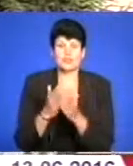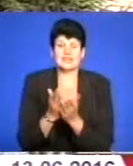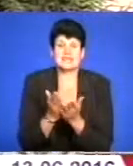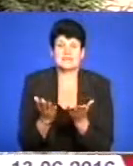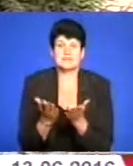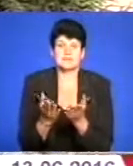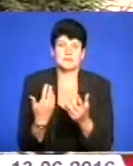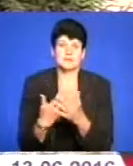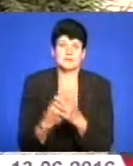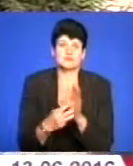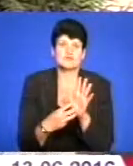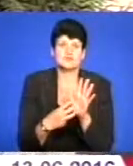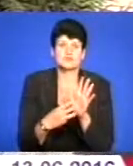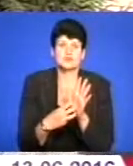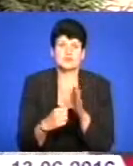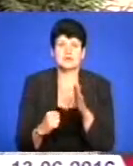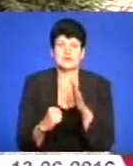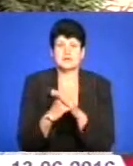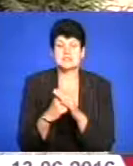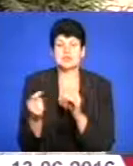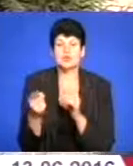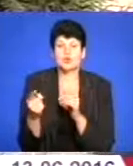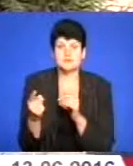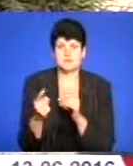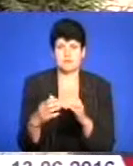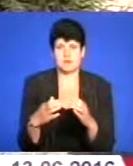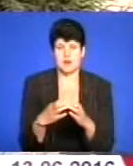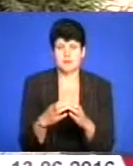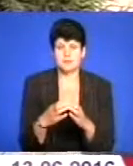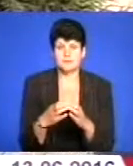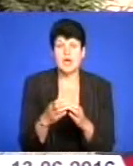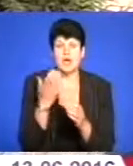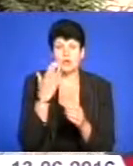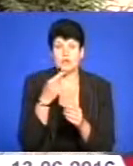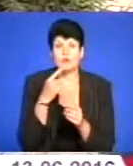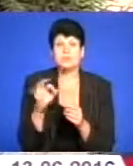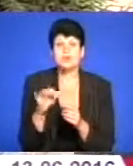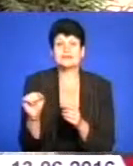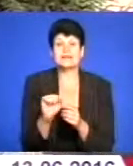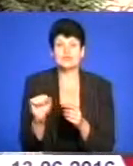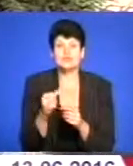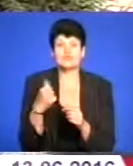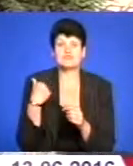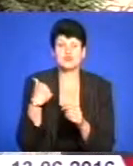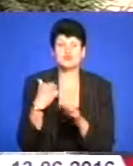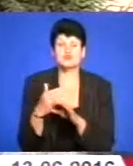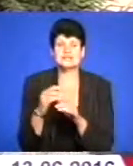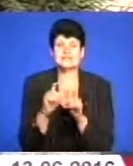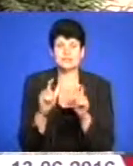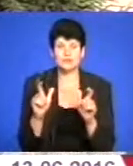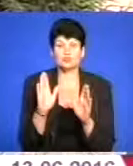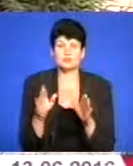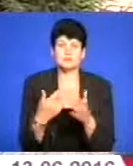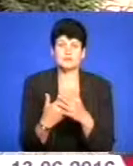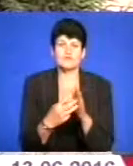місце постійної дислокації. У нас бригада – це 3,5 тисячі військовослужбовців, з них сьогодні може бути розміщено